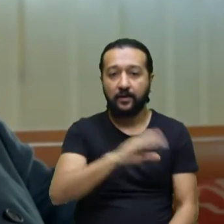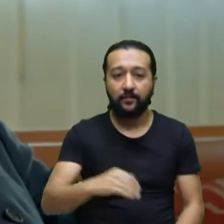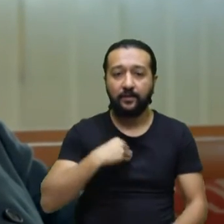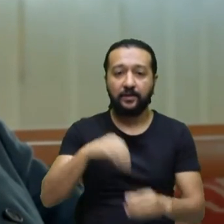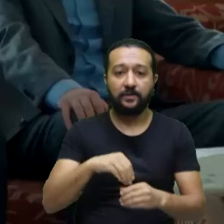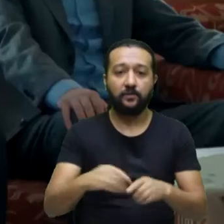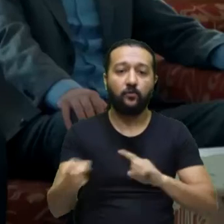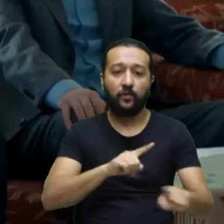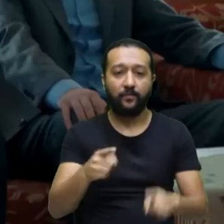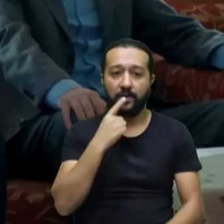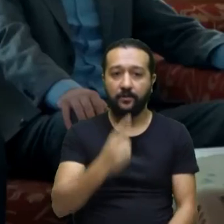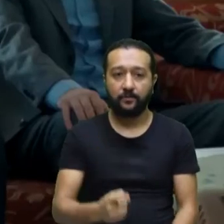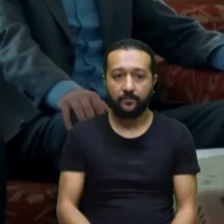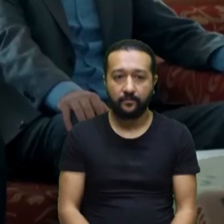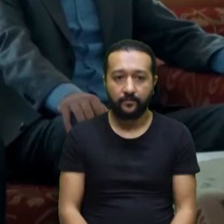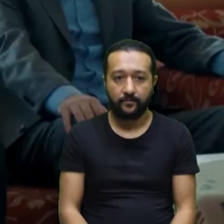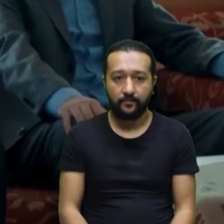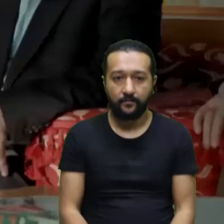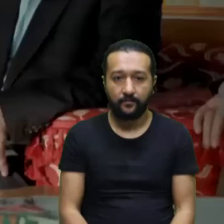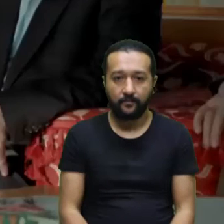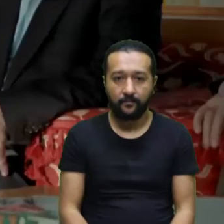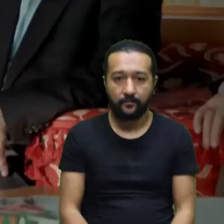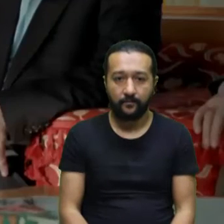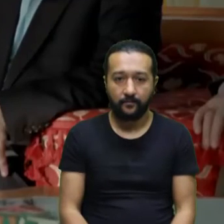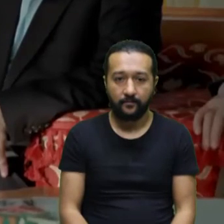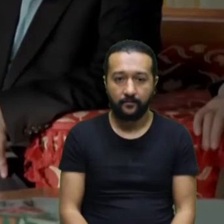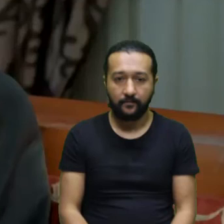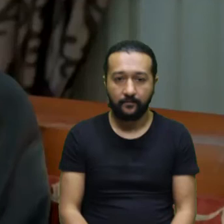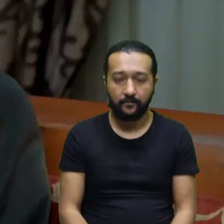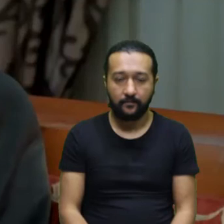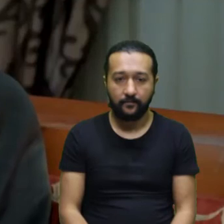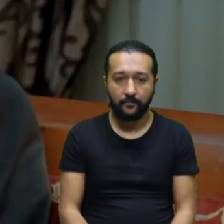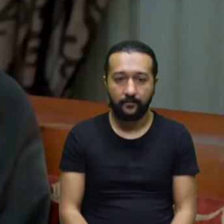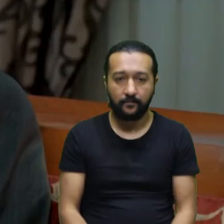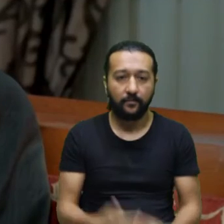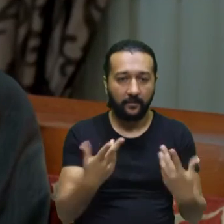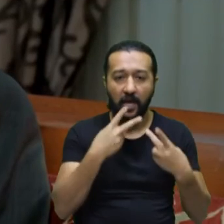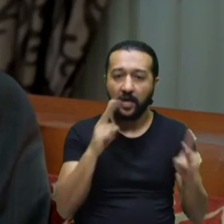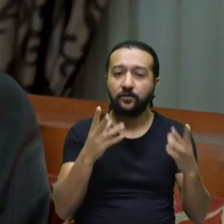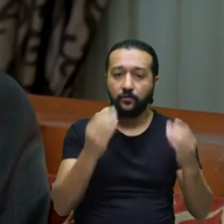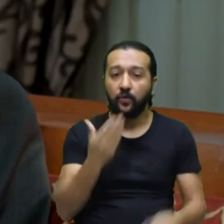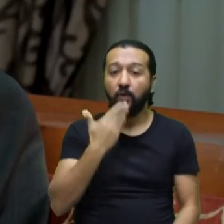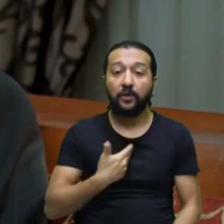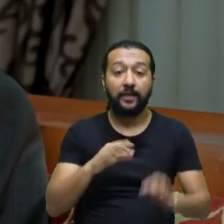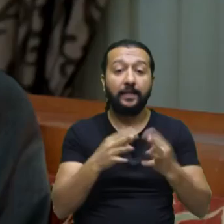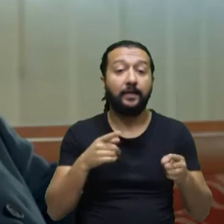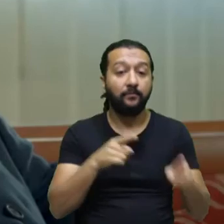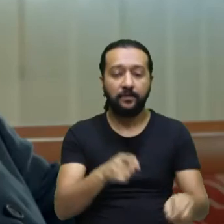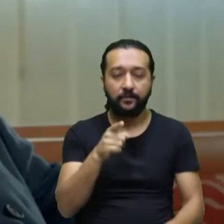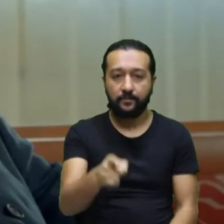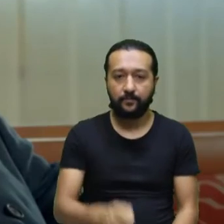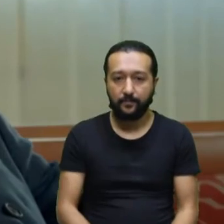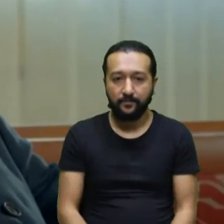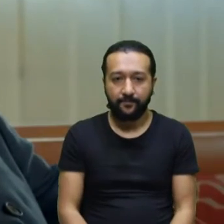Topraklarınızı benim için yönetmenizi. Adamlar şaşkın, biri alaycı gülümsedi. Daha açık ol. Neyin